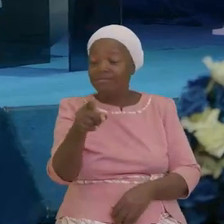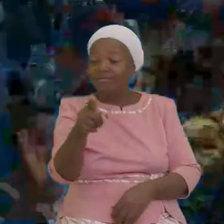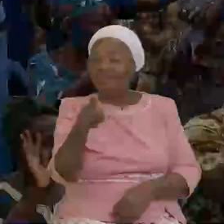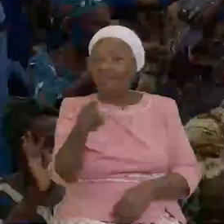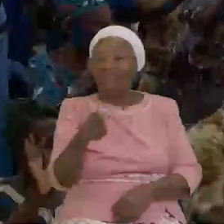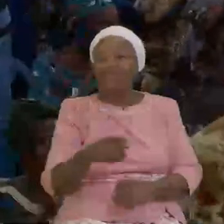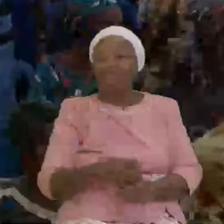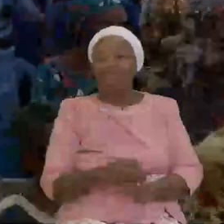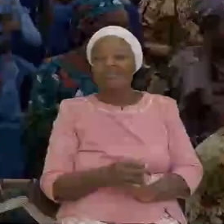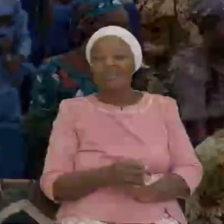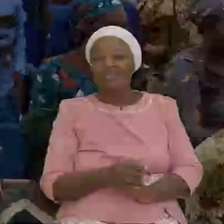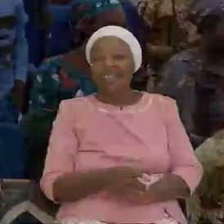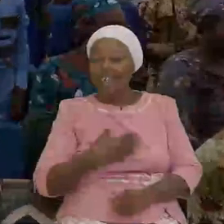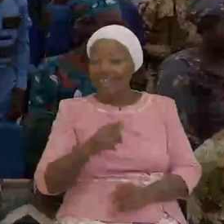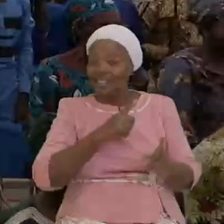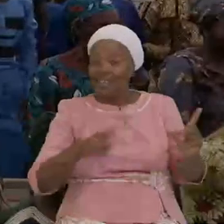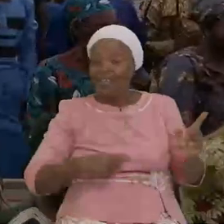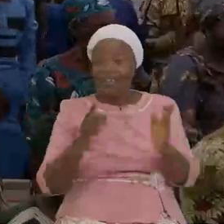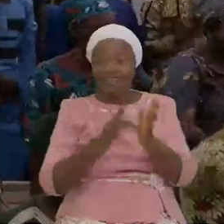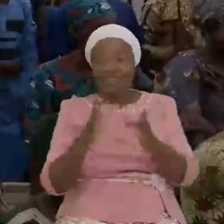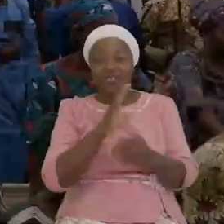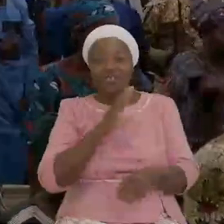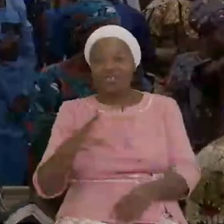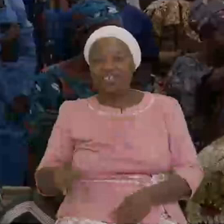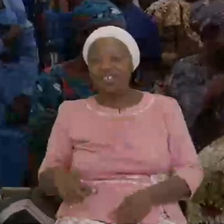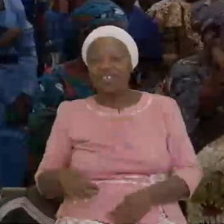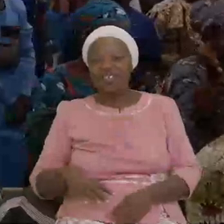parce que Dieu veut vous bénir.